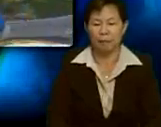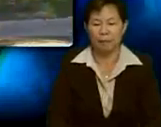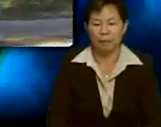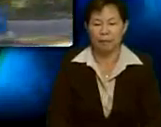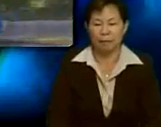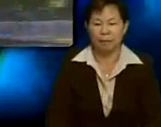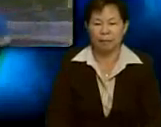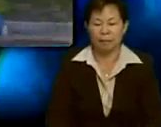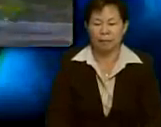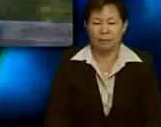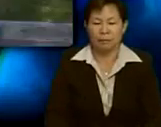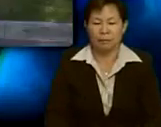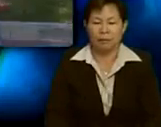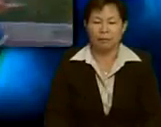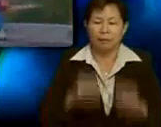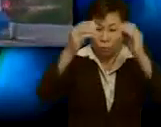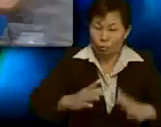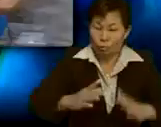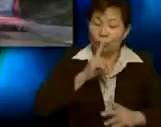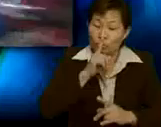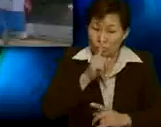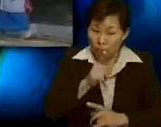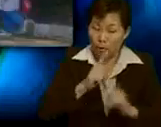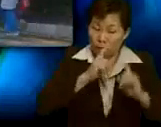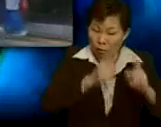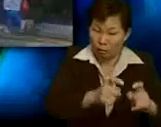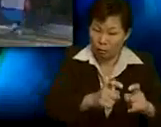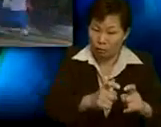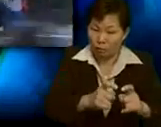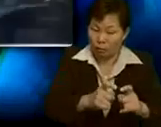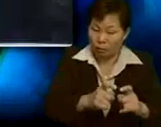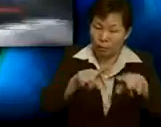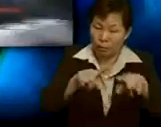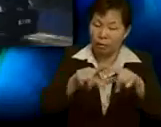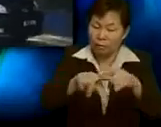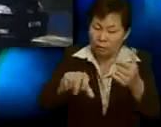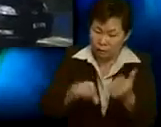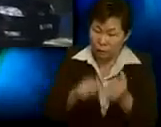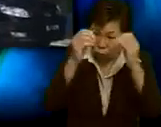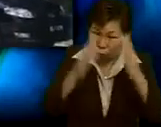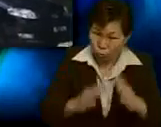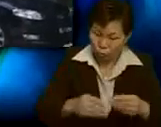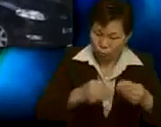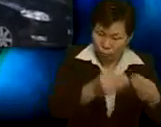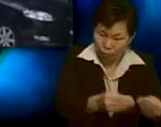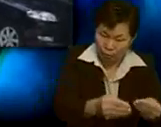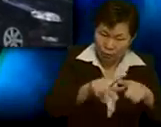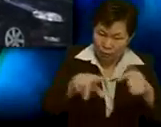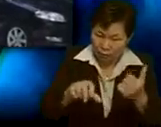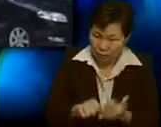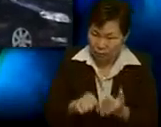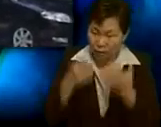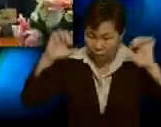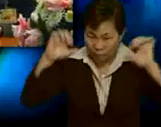dah memang dianugerahkan sebagai mempunyai degree ataupun sijil kan dalam pengajaran. Nah, jadi